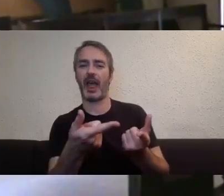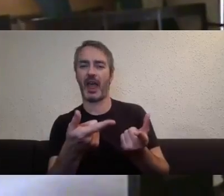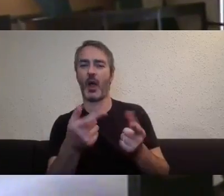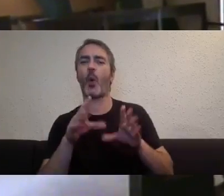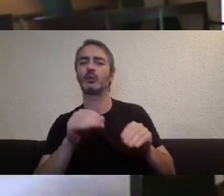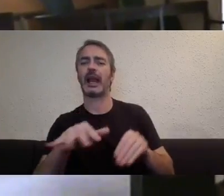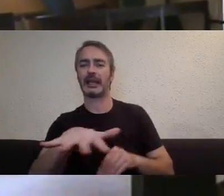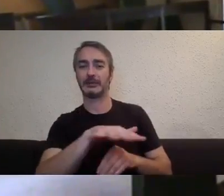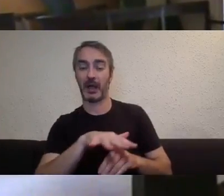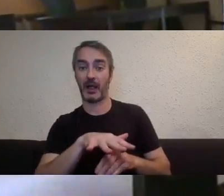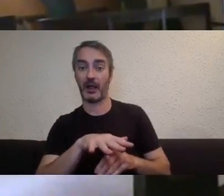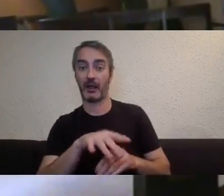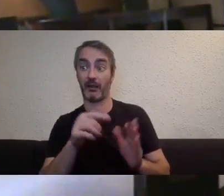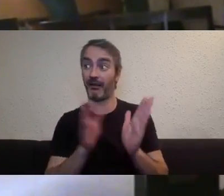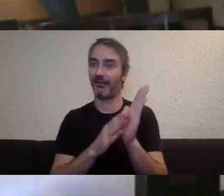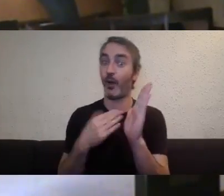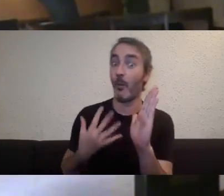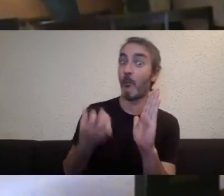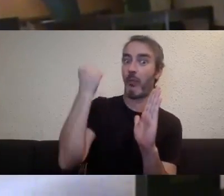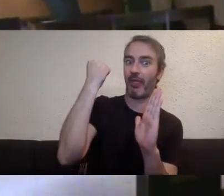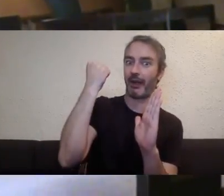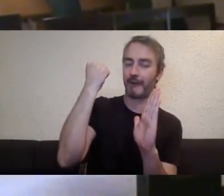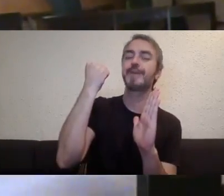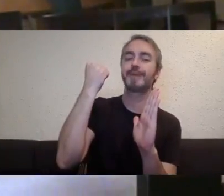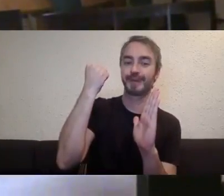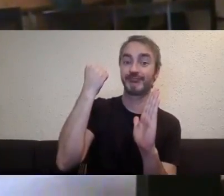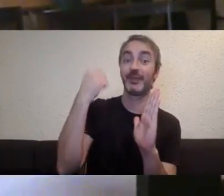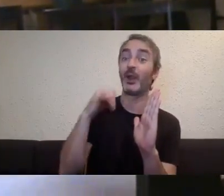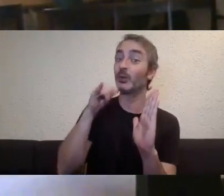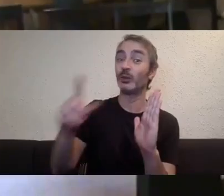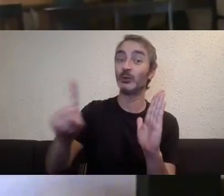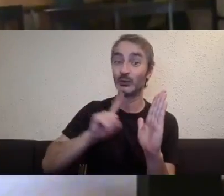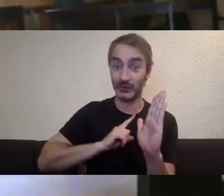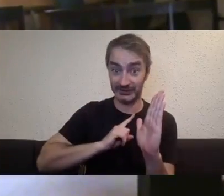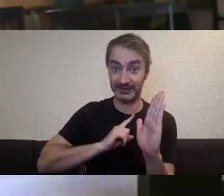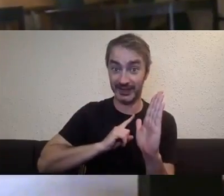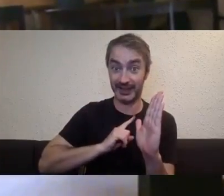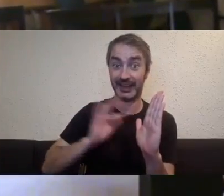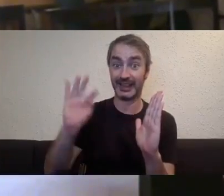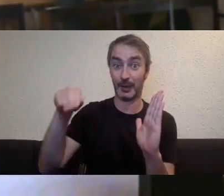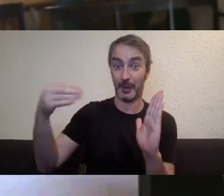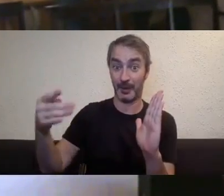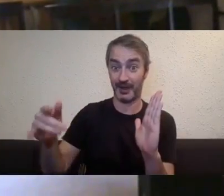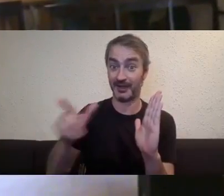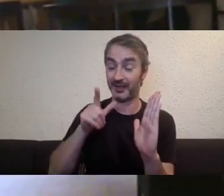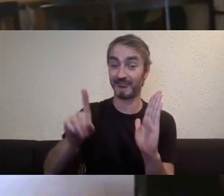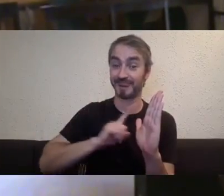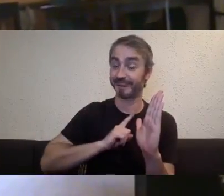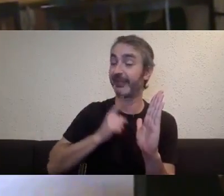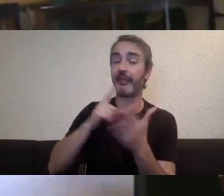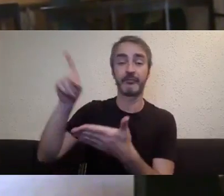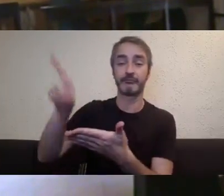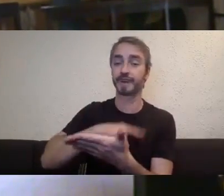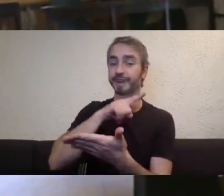de l'espai. Llavors, a partir d'aquí, el judici i la demanda que ens havien